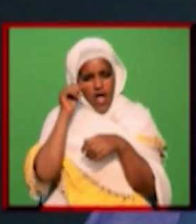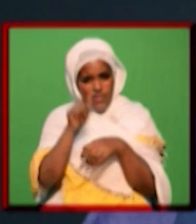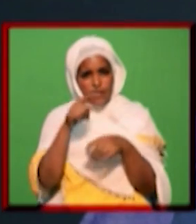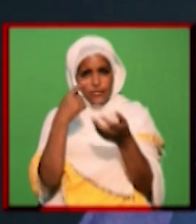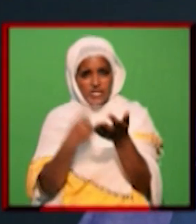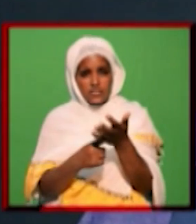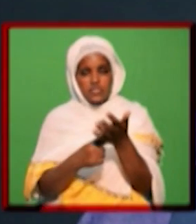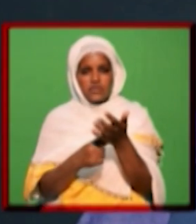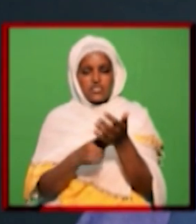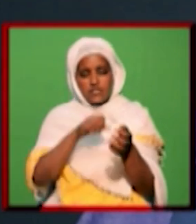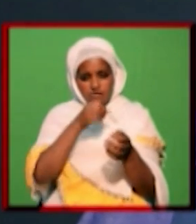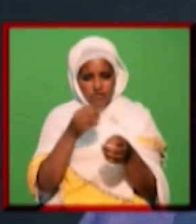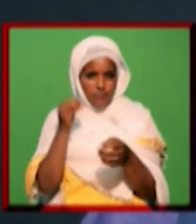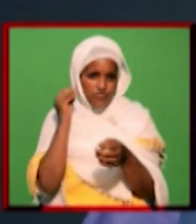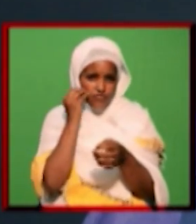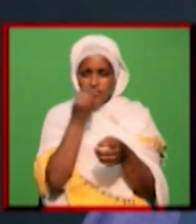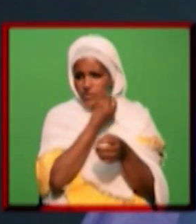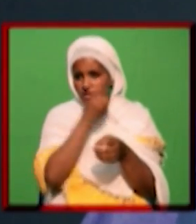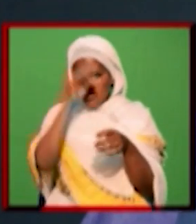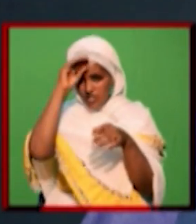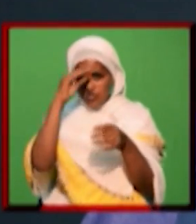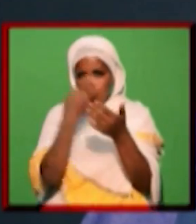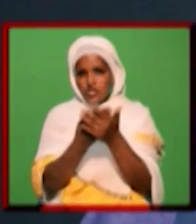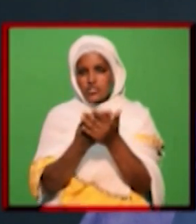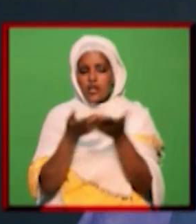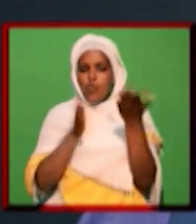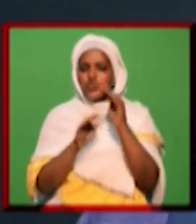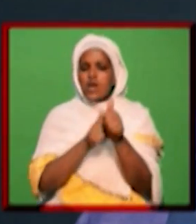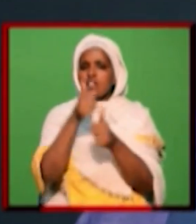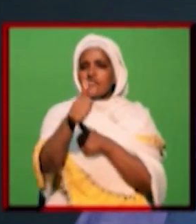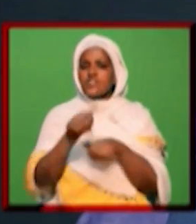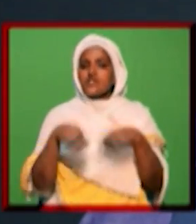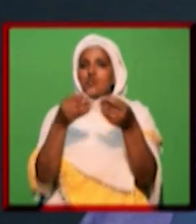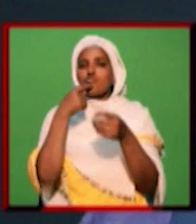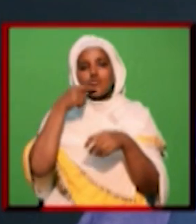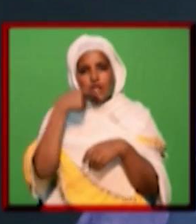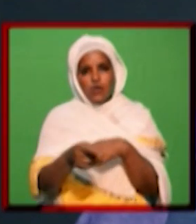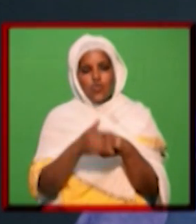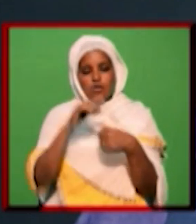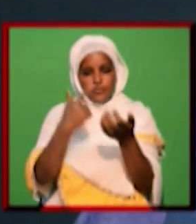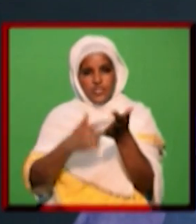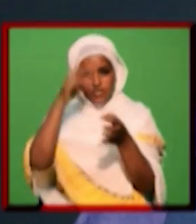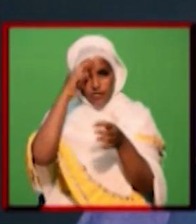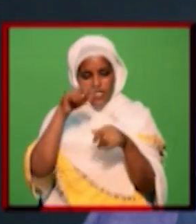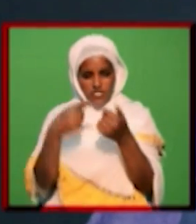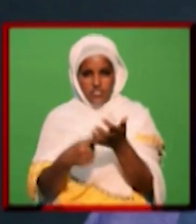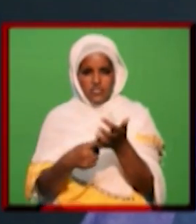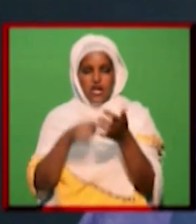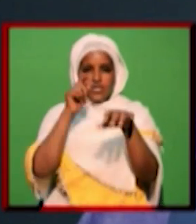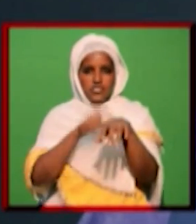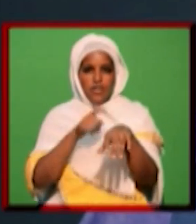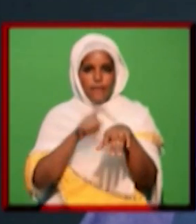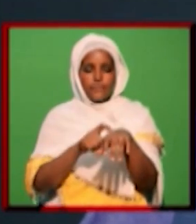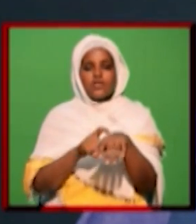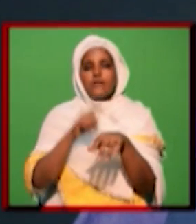አንተ በዚህ በመሳም የሰው ልጅን ለሞት አሳልፈ ተሰጠዋለህ ብሎ ተናግሯል ስለዚህ አሁን በዚያን